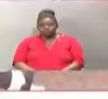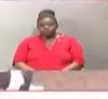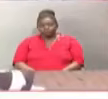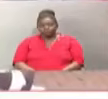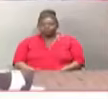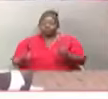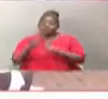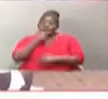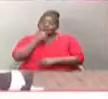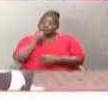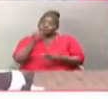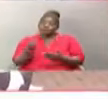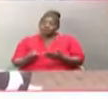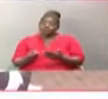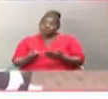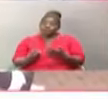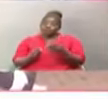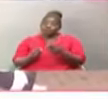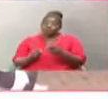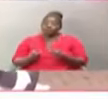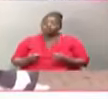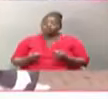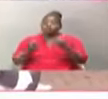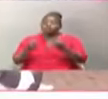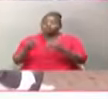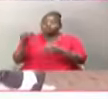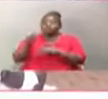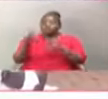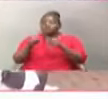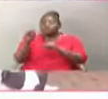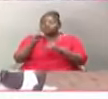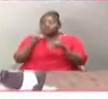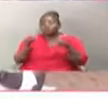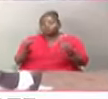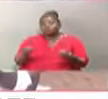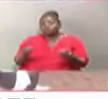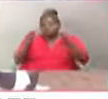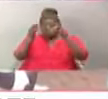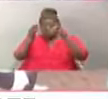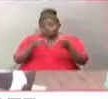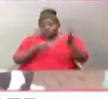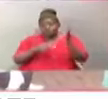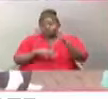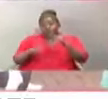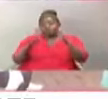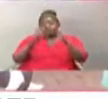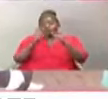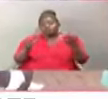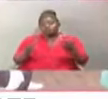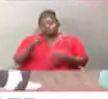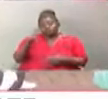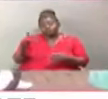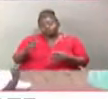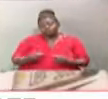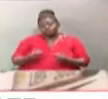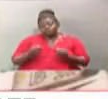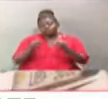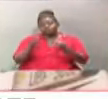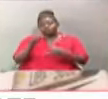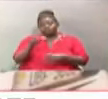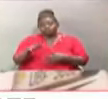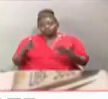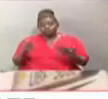Bano benyamidde olw'ebisale ebyekanamye nga tebasigaza kyakuzzaako ne basalawo okudda gye bava ne basazaamu engendo zaabwe.